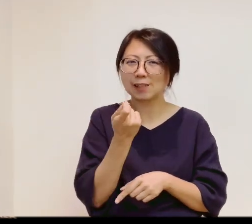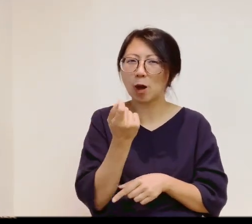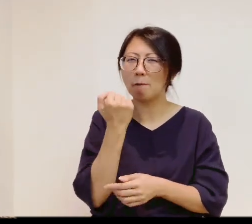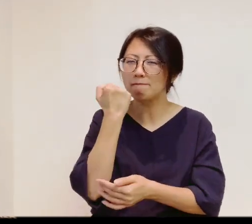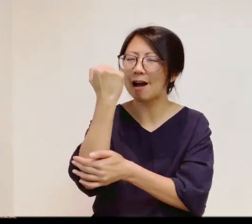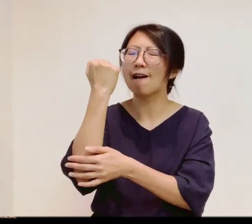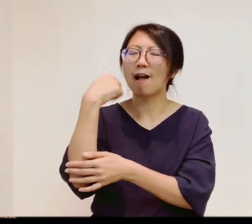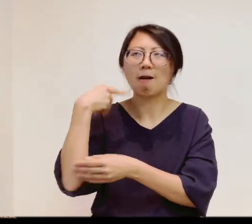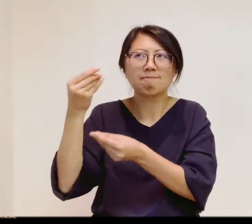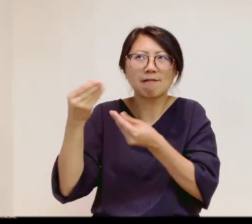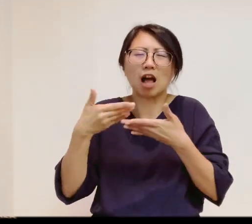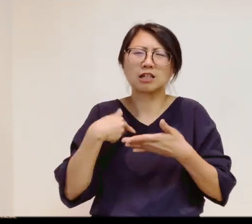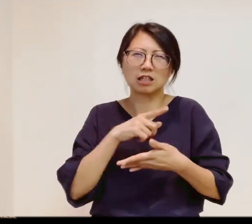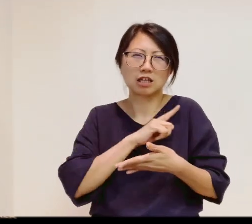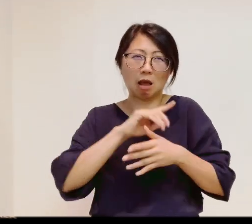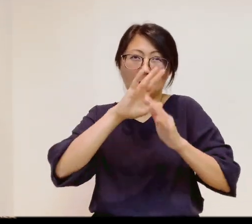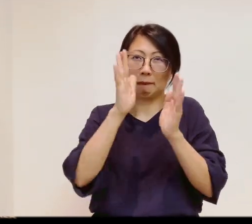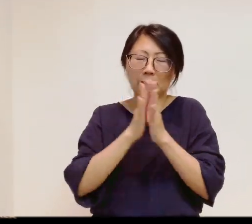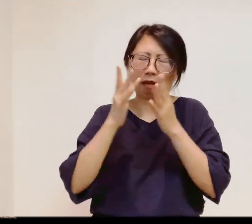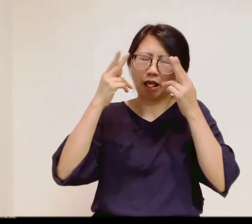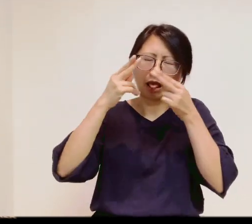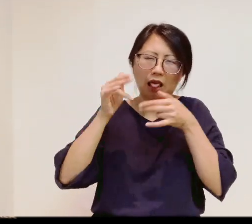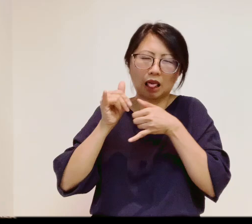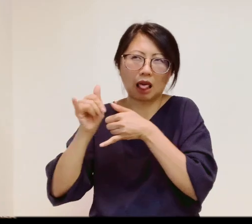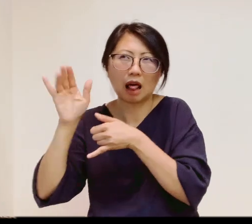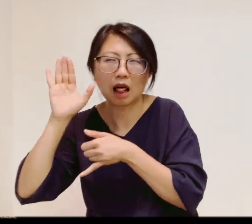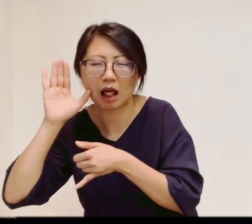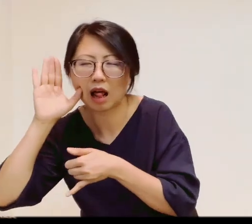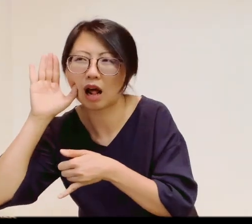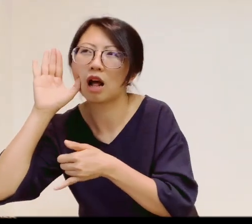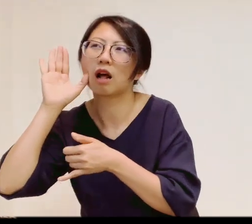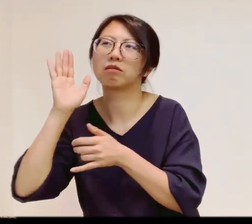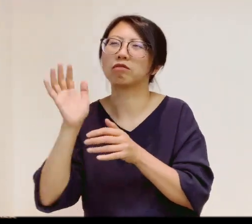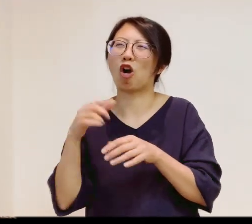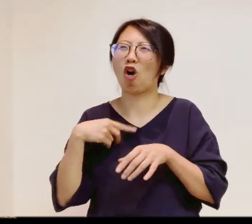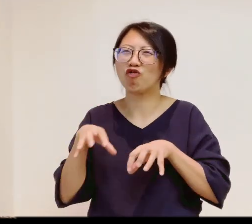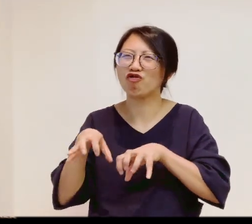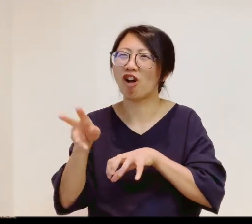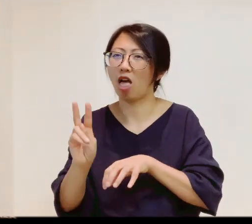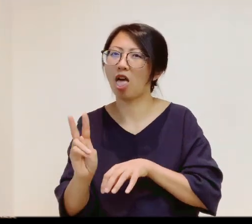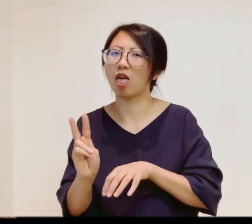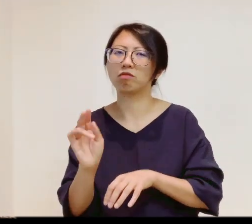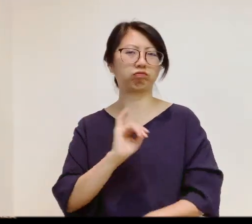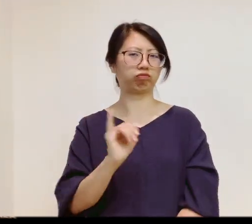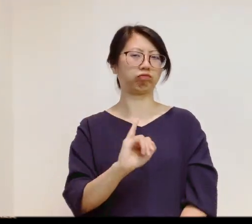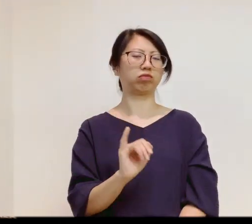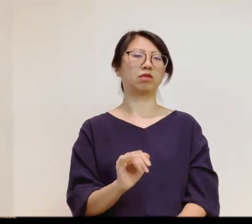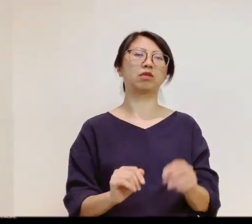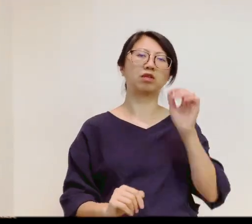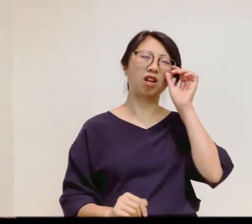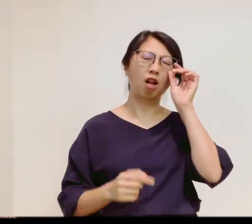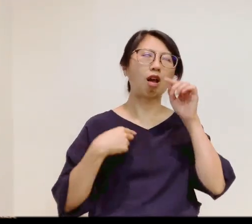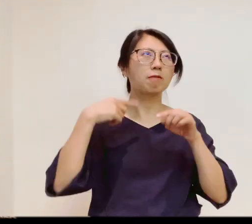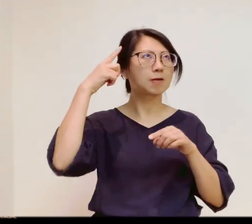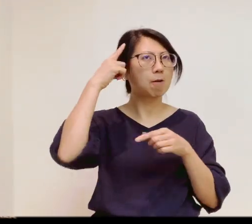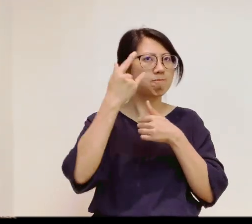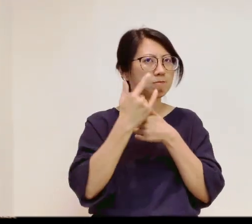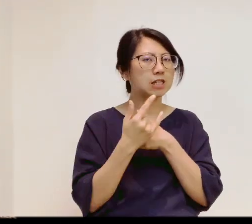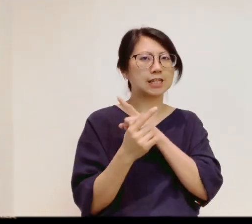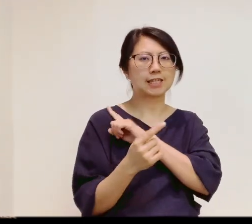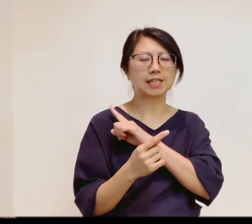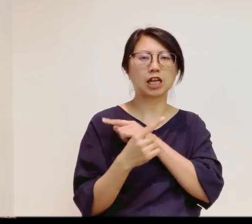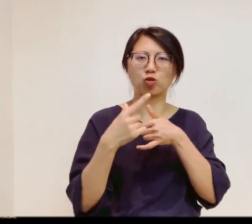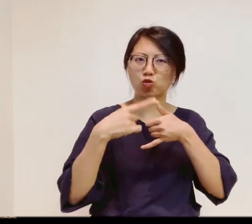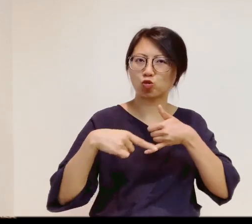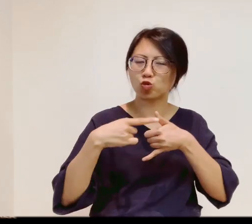能好少啊。對你外邊嘅人，對我嚟講咧，我其實想用呢個小小嘅空間裏邊咧，係令我自己覺得我唔係乜嘢嘢都要聽